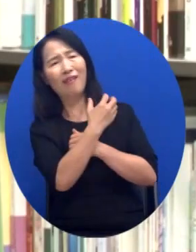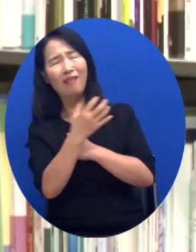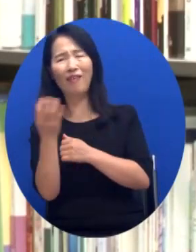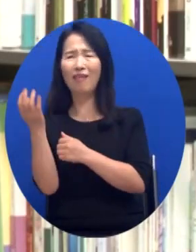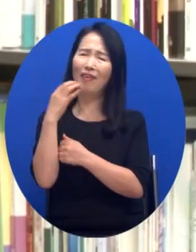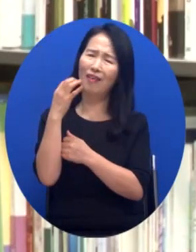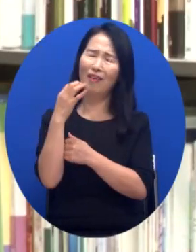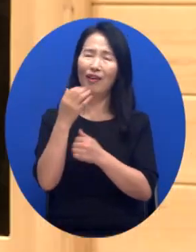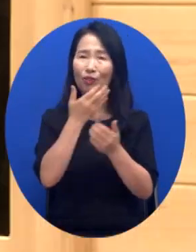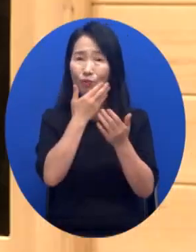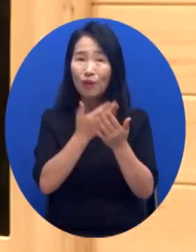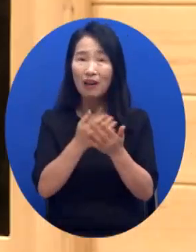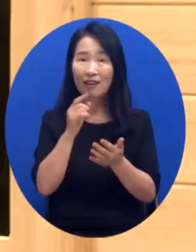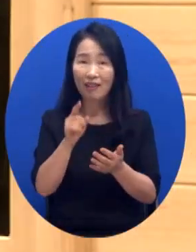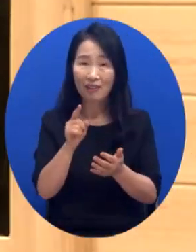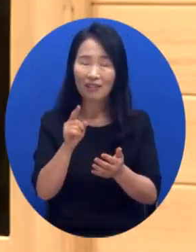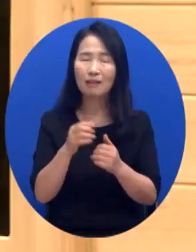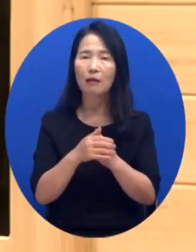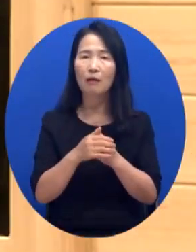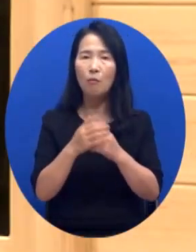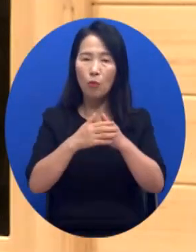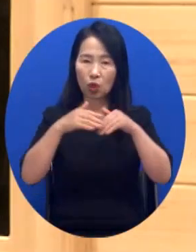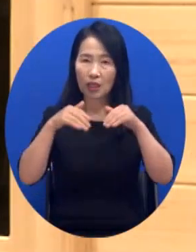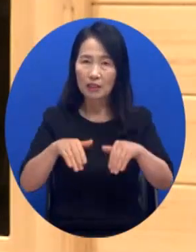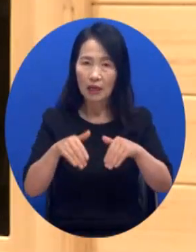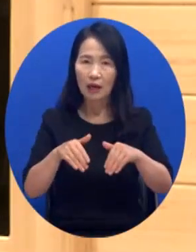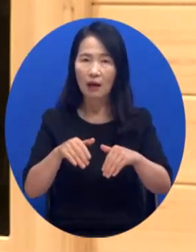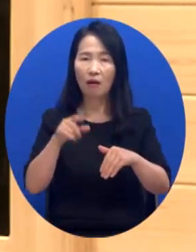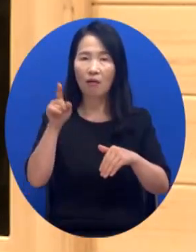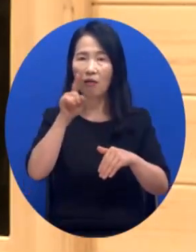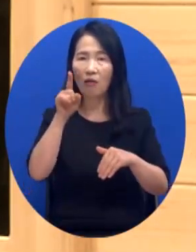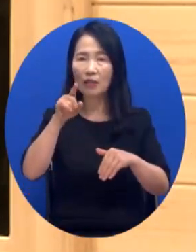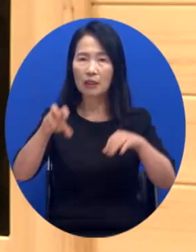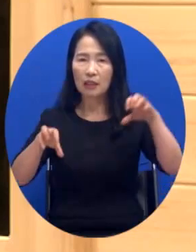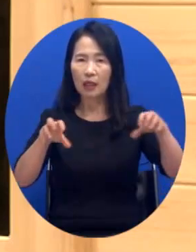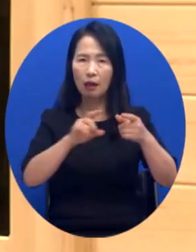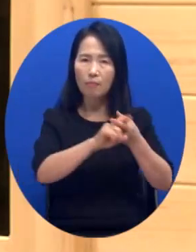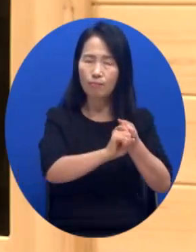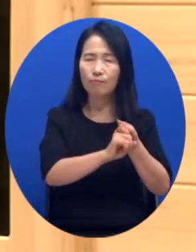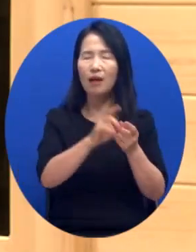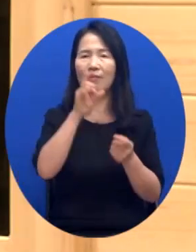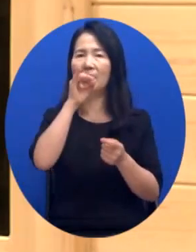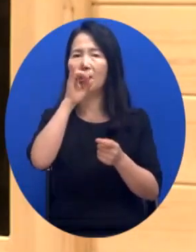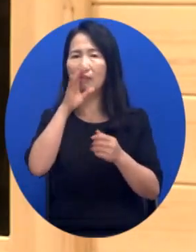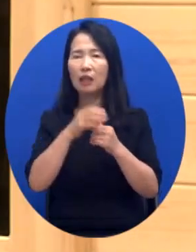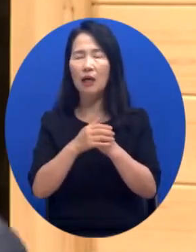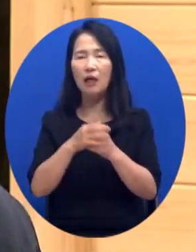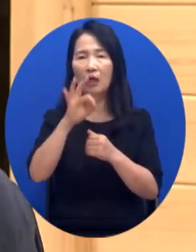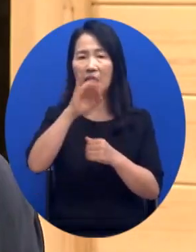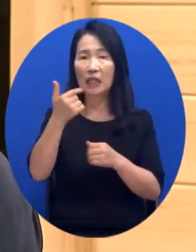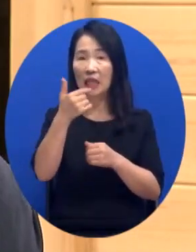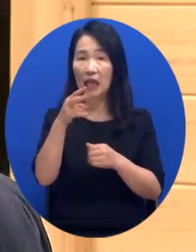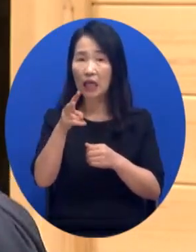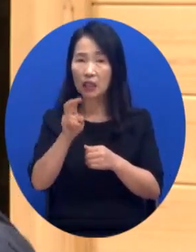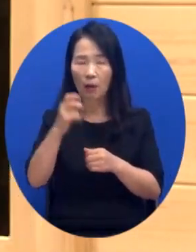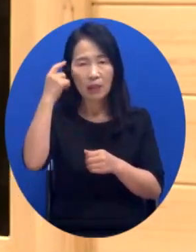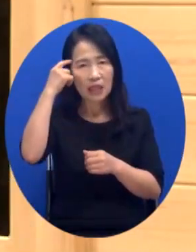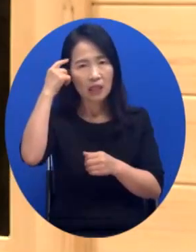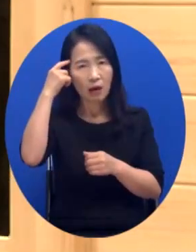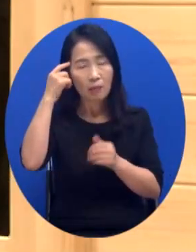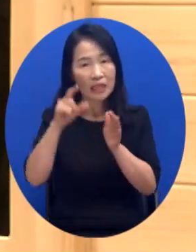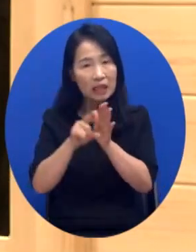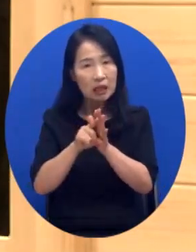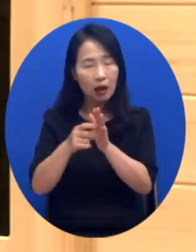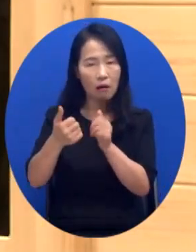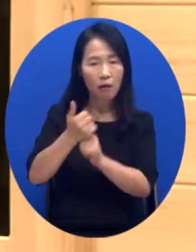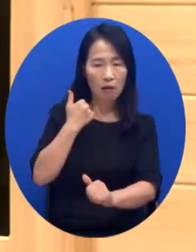건 목회자는 어느 한 정파에 서면 안 됩니다. 그리고 이념 논리가 신앙을 지배해버리면 안